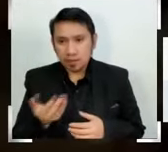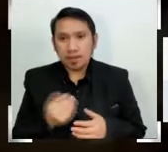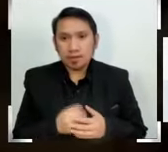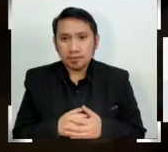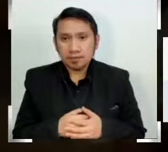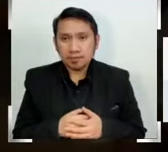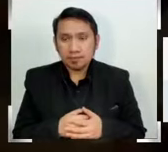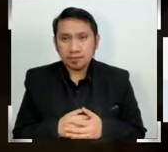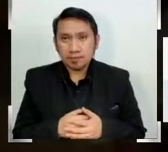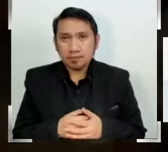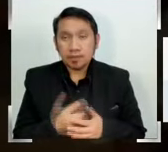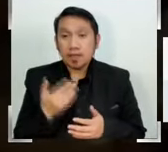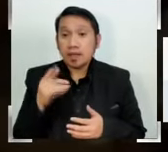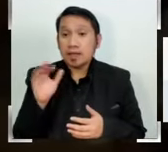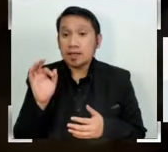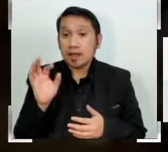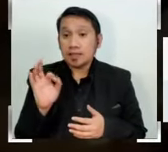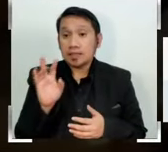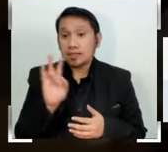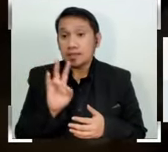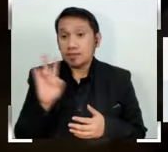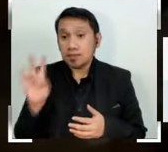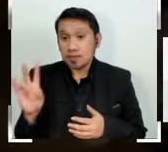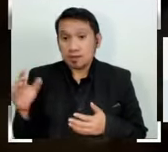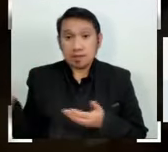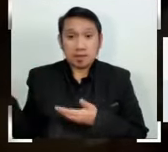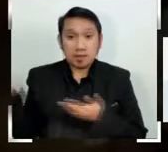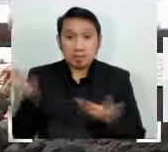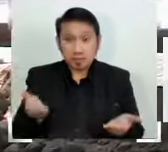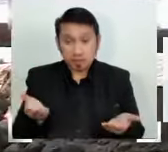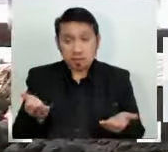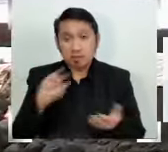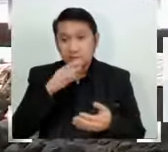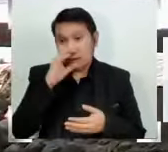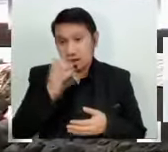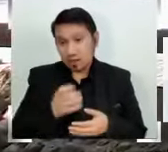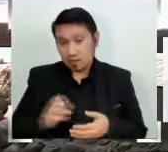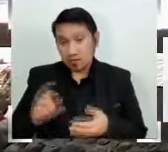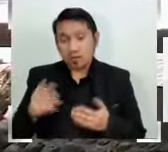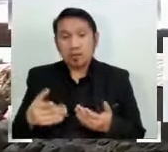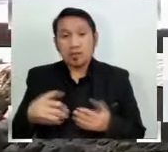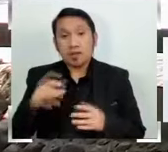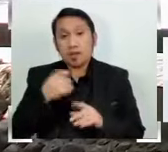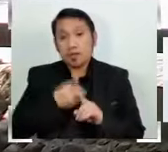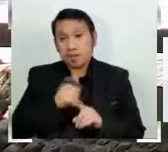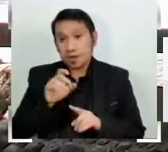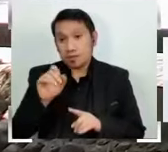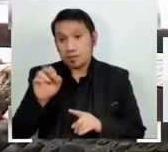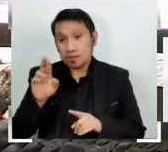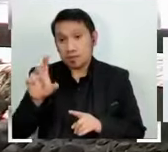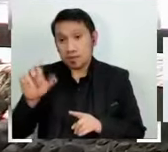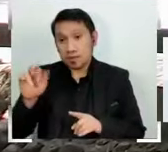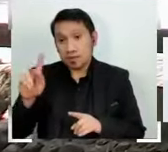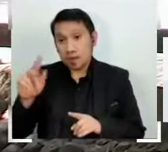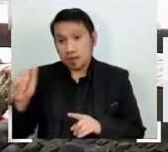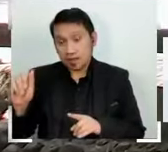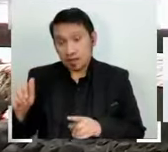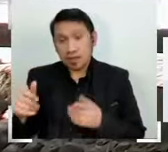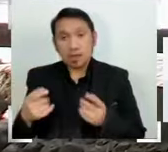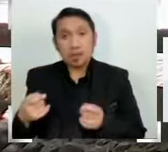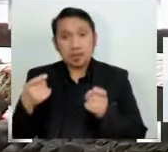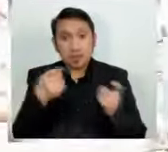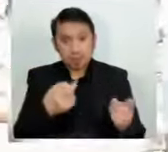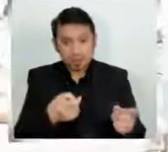Taong 1977, nang dinalang elepante sa Pilipinas bilang regalo ng bansang Sri Lanka kay dating First Lady Imelda